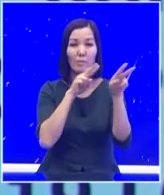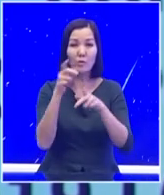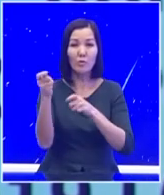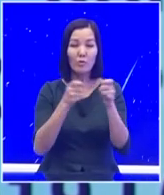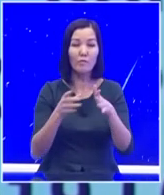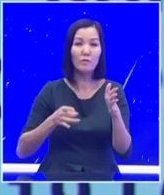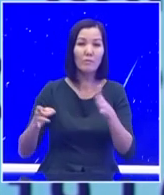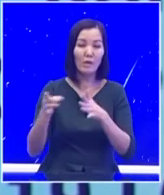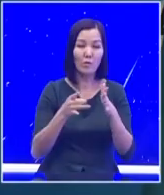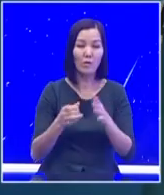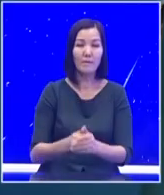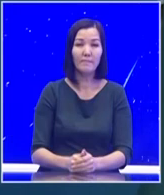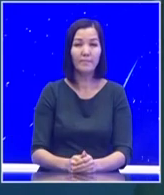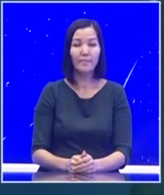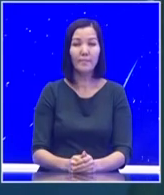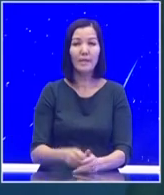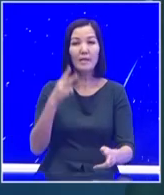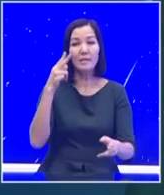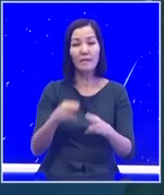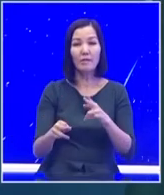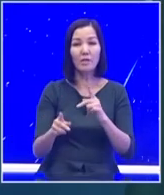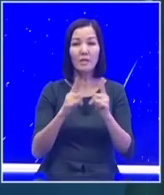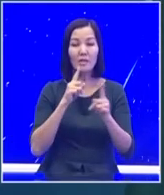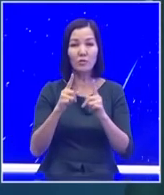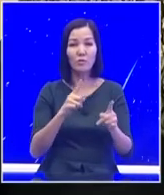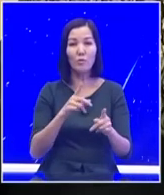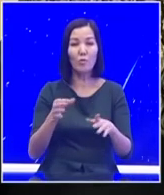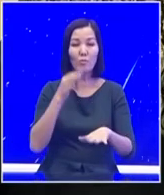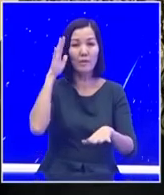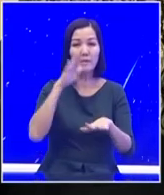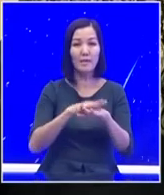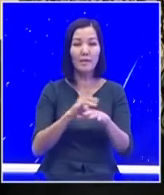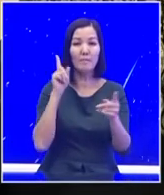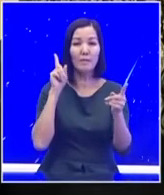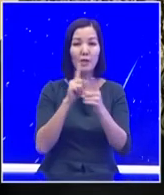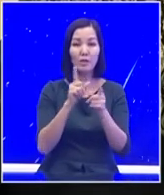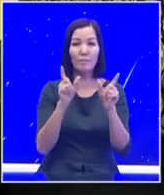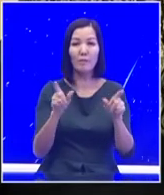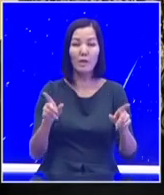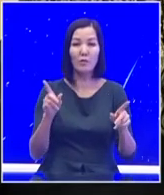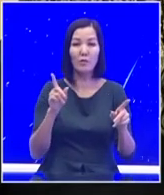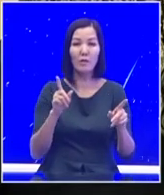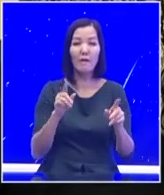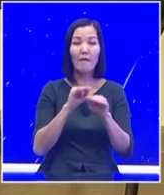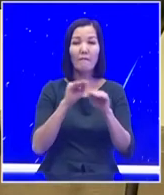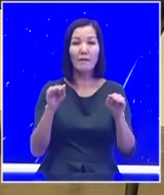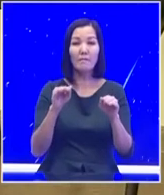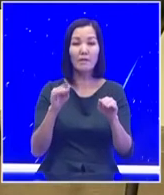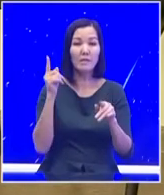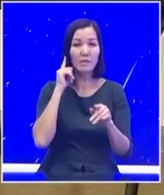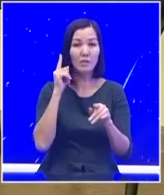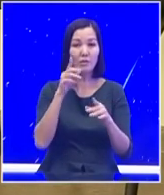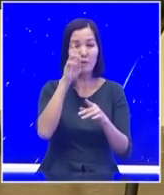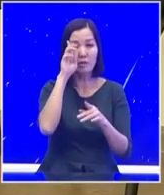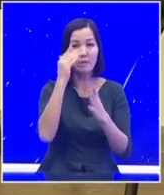руководства района. В завершении отчетной встречи Амандык Баталов провел личный прием граждан в рамках слышащего государства.